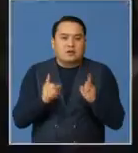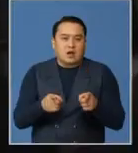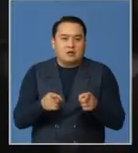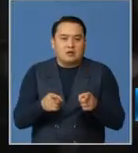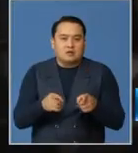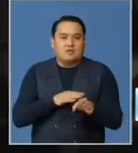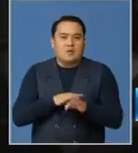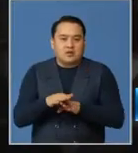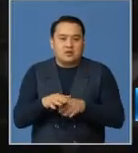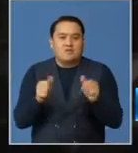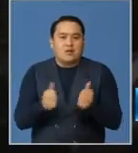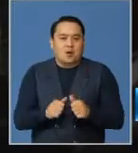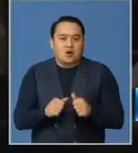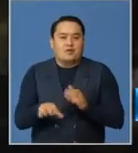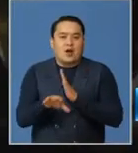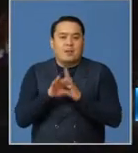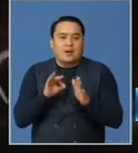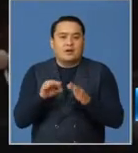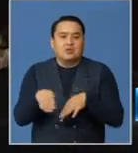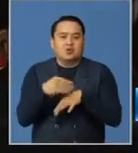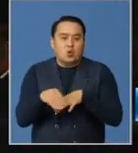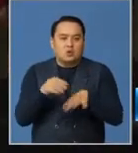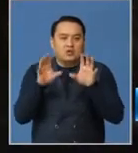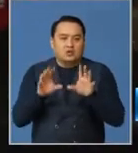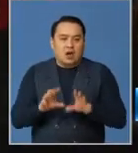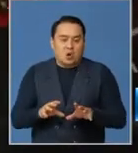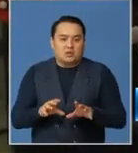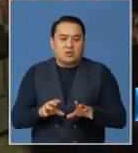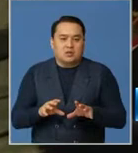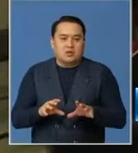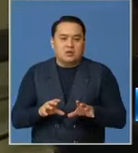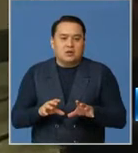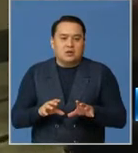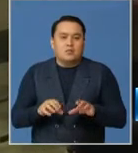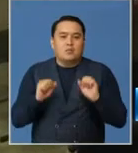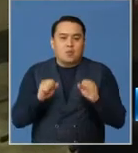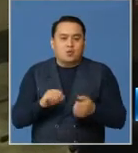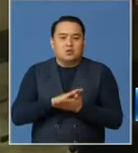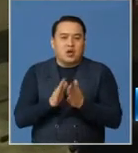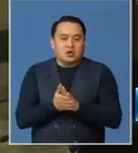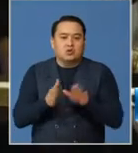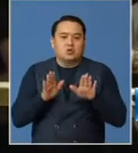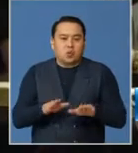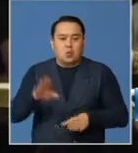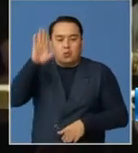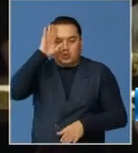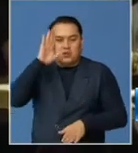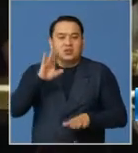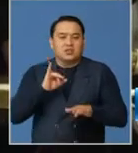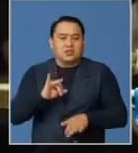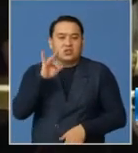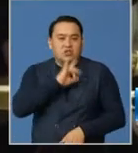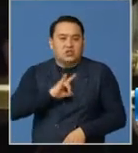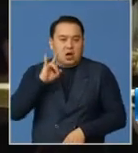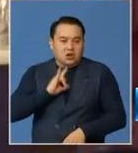со существующей формулировкой определения брака в законодательстве Тайваня, по которой союз может заключаться только между мужчиной и женщиной.